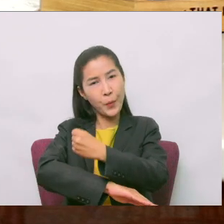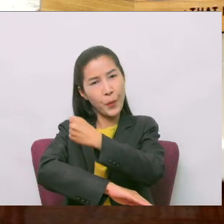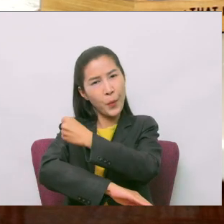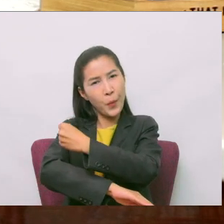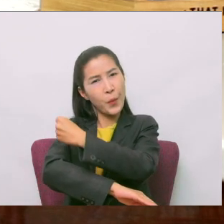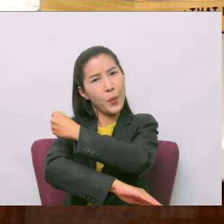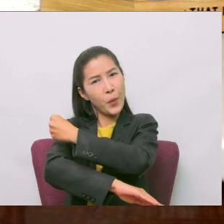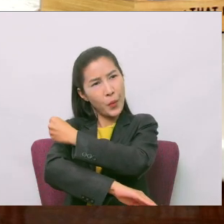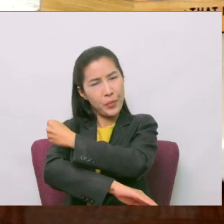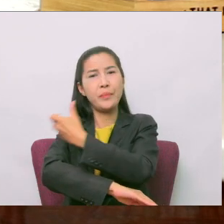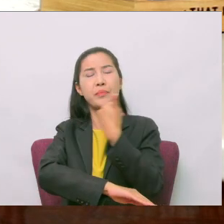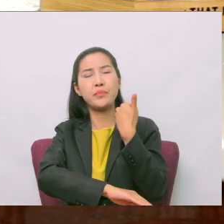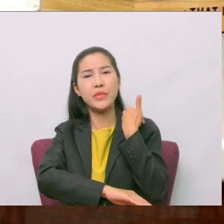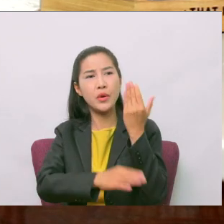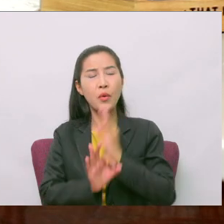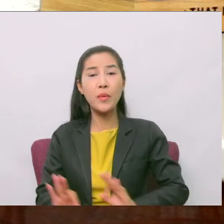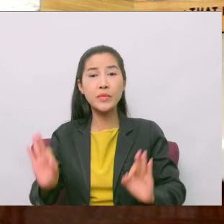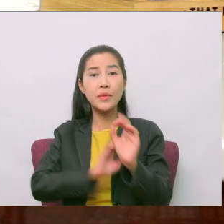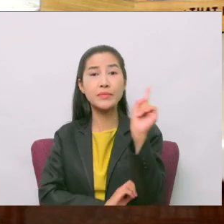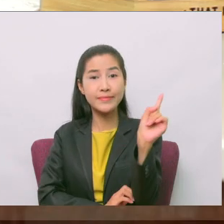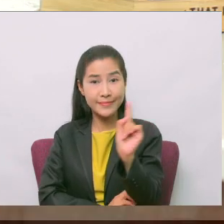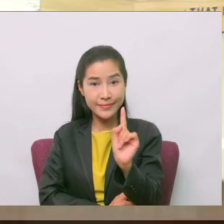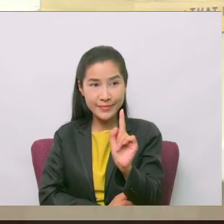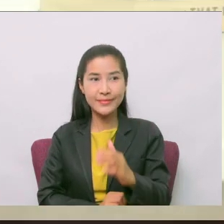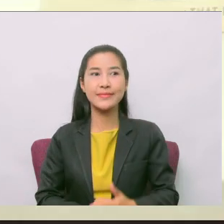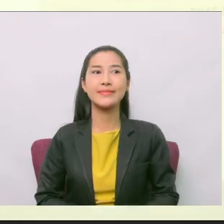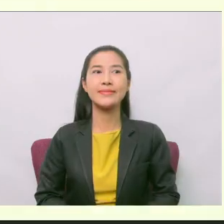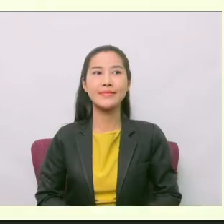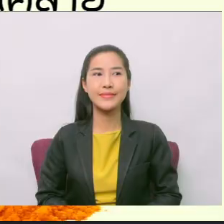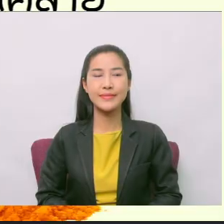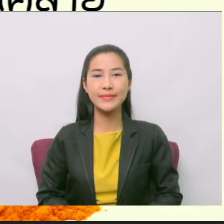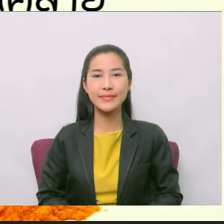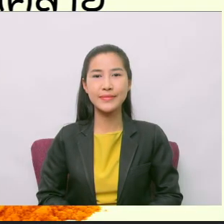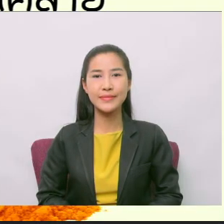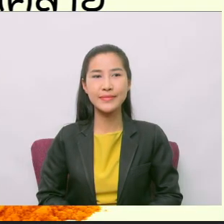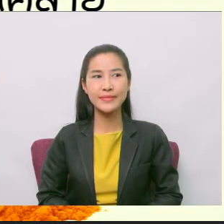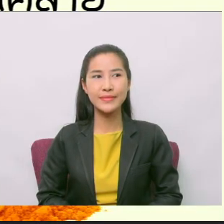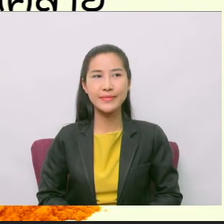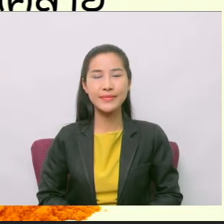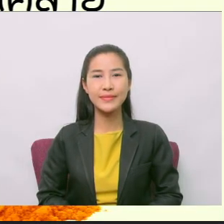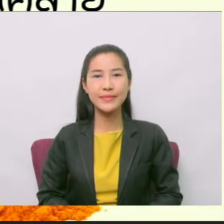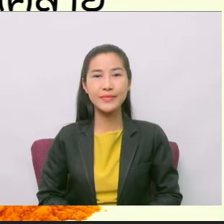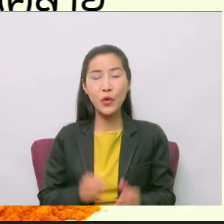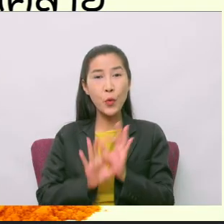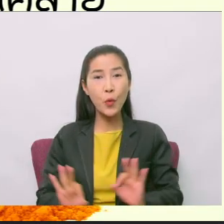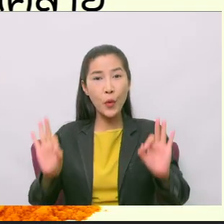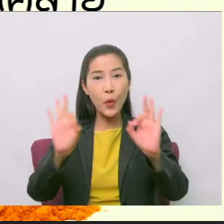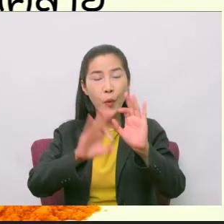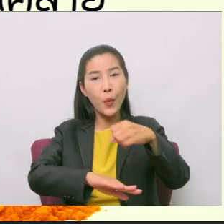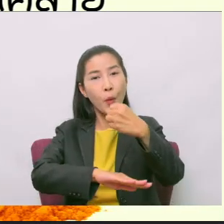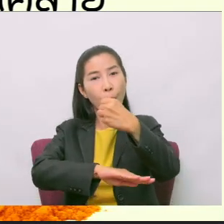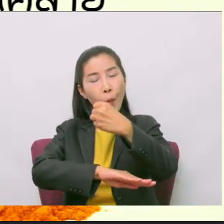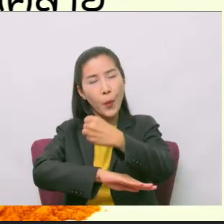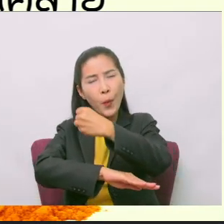บนะคะมีความสำคัญอย่างไรนะคะค่ะนะคะก็ความสำคัญของสมุนไพรลูกประคบนะค